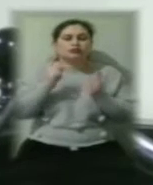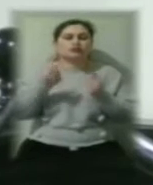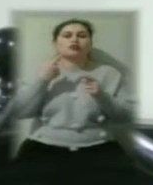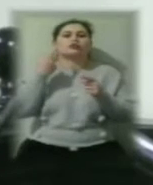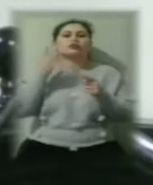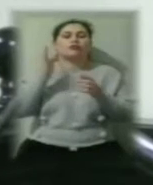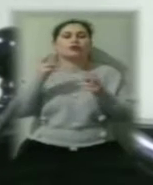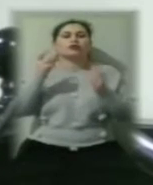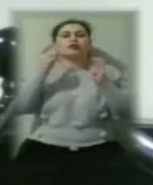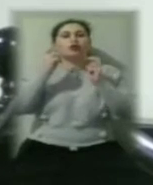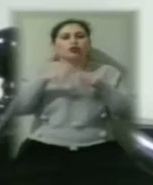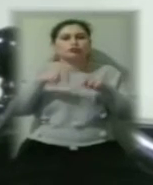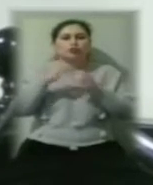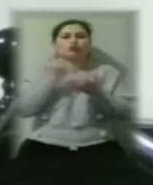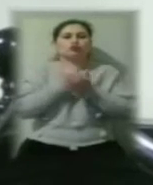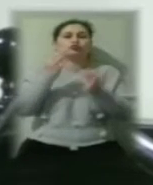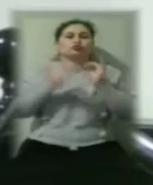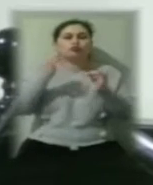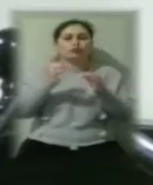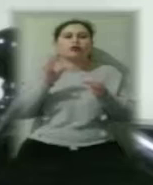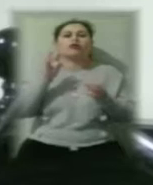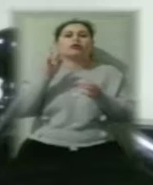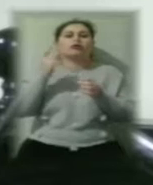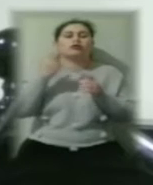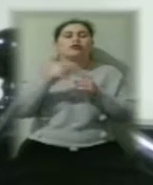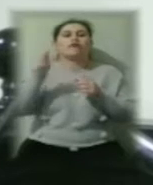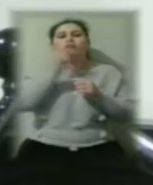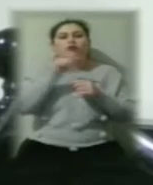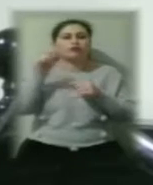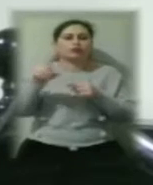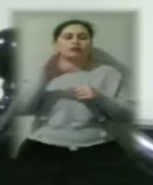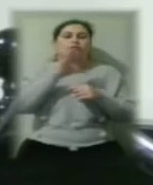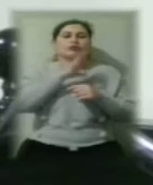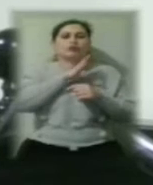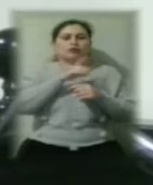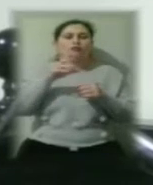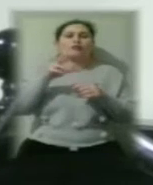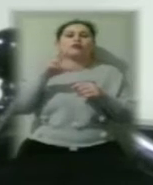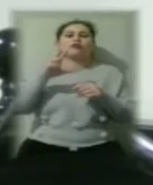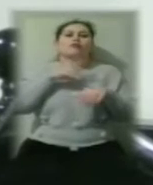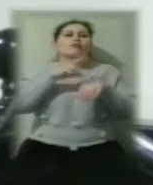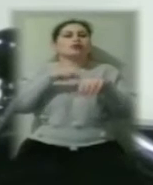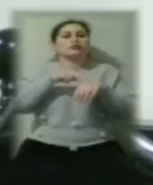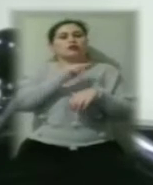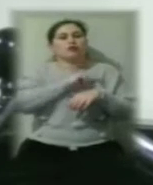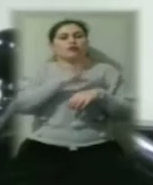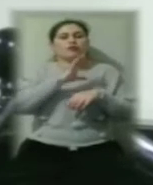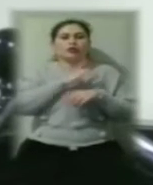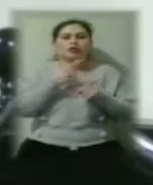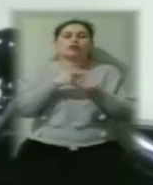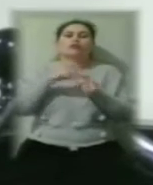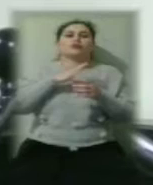заходів посилалися на те, що обвинувачений був працівником правоохоронного органу, має знання